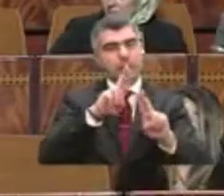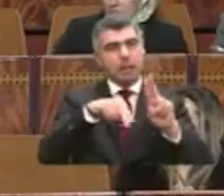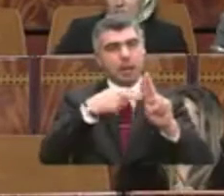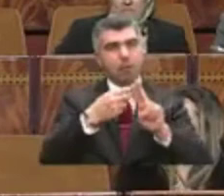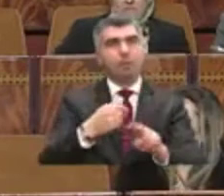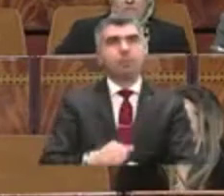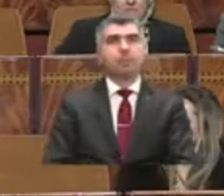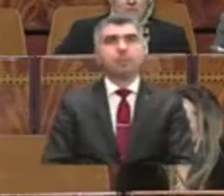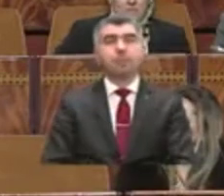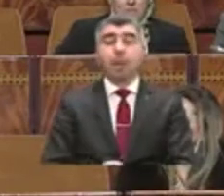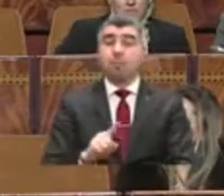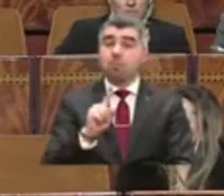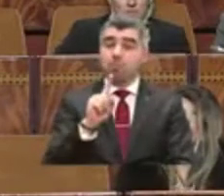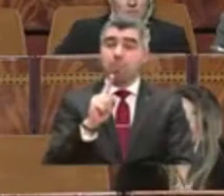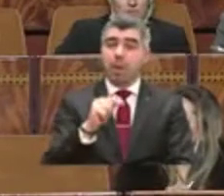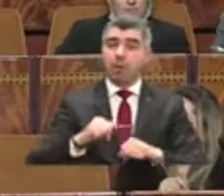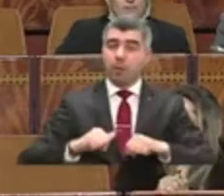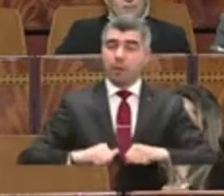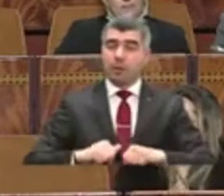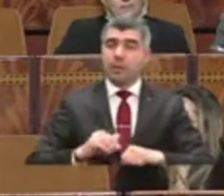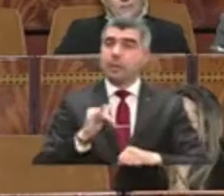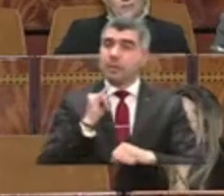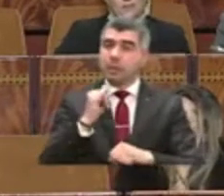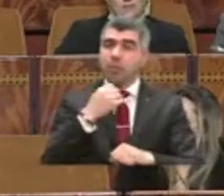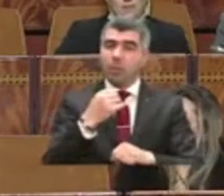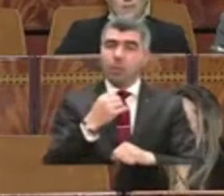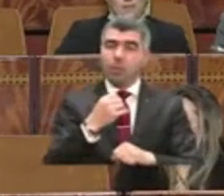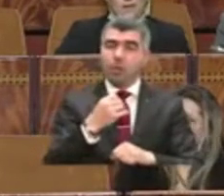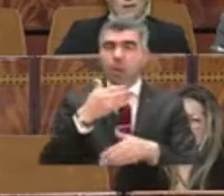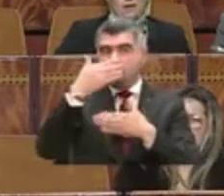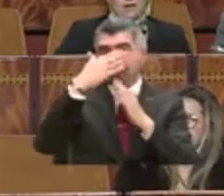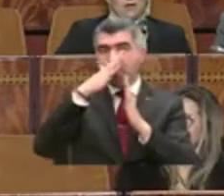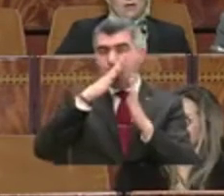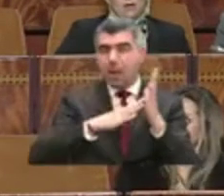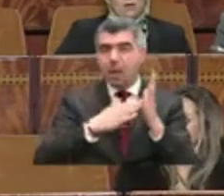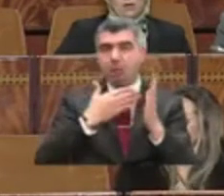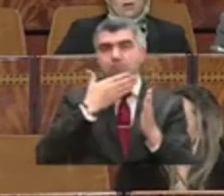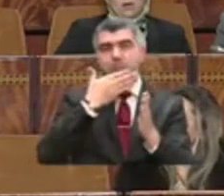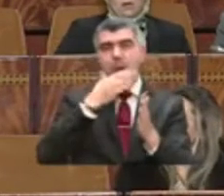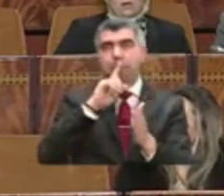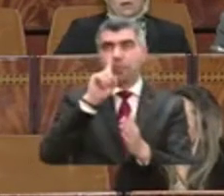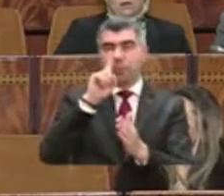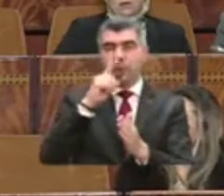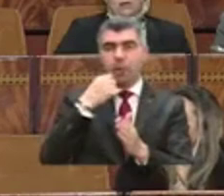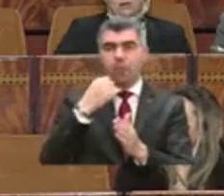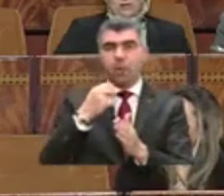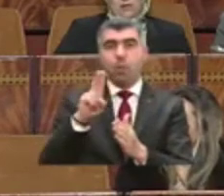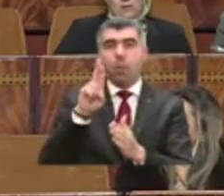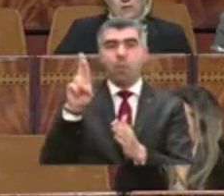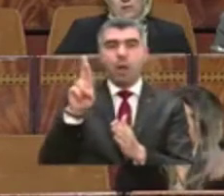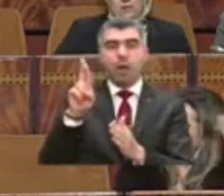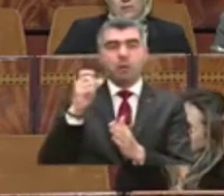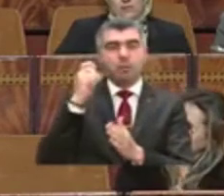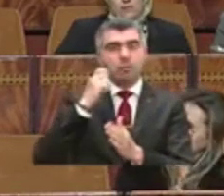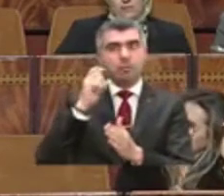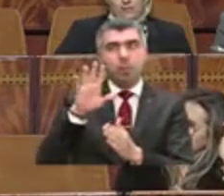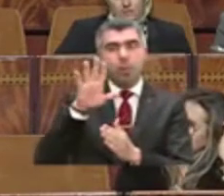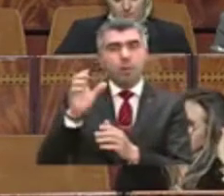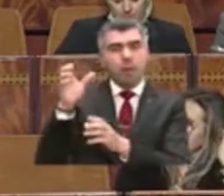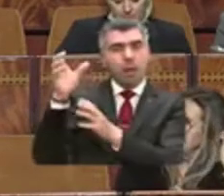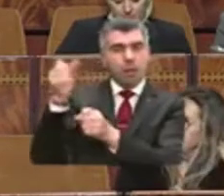لكن السيد الوزير لابد من الإشارة إلى أن بلادنا ولله الحمد وبفضل توجيهات صاحب جلالة نصره الله قد حققت تقدما